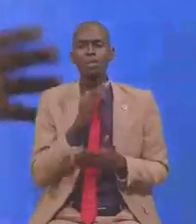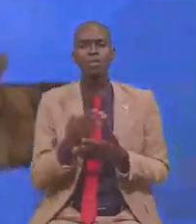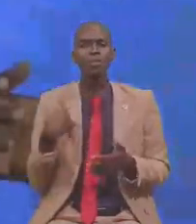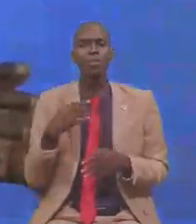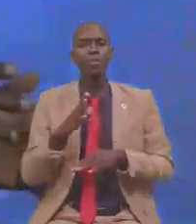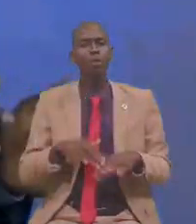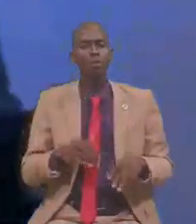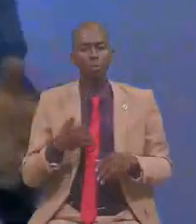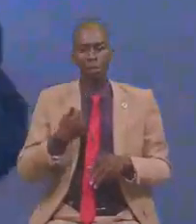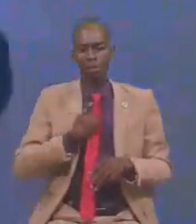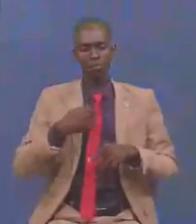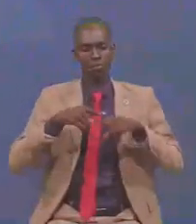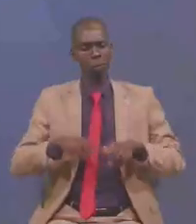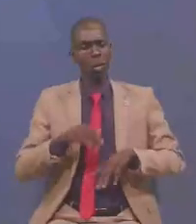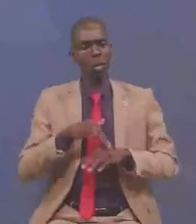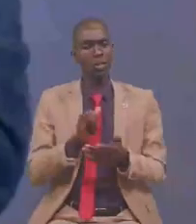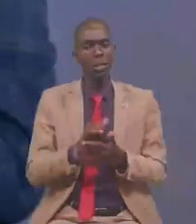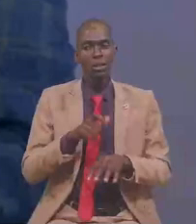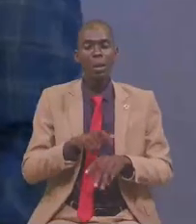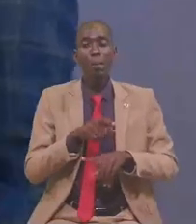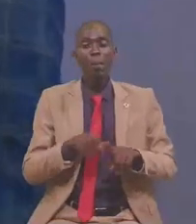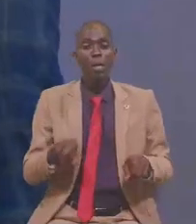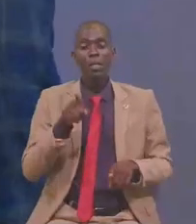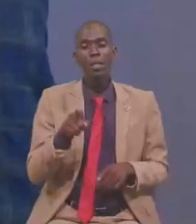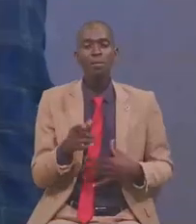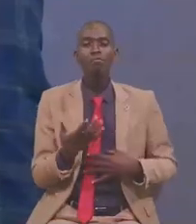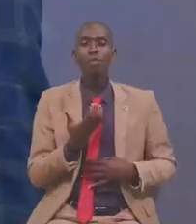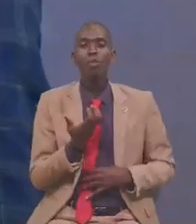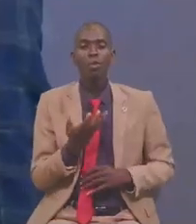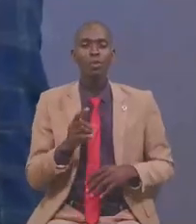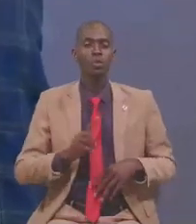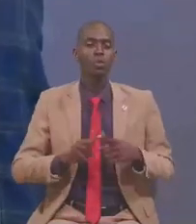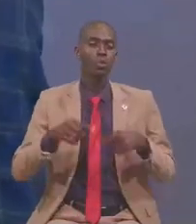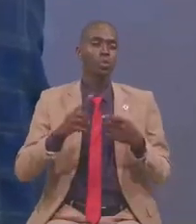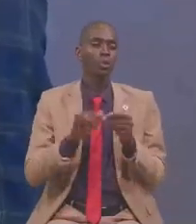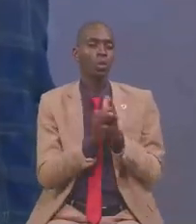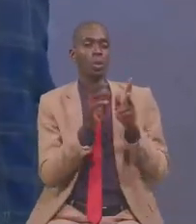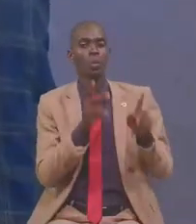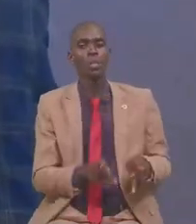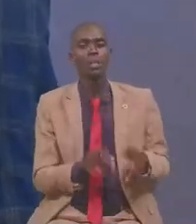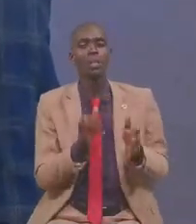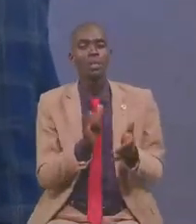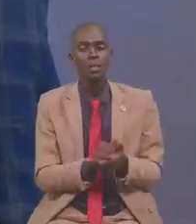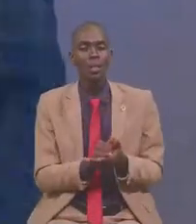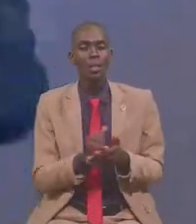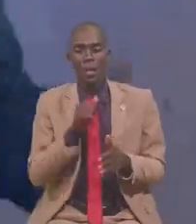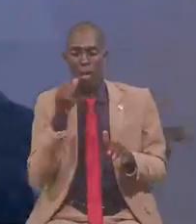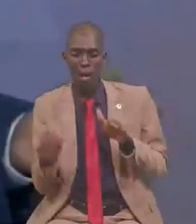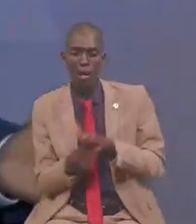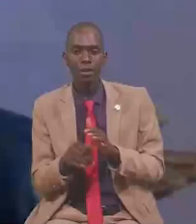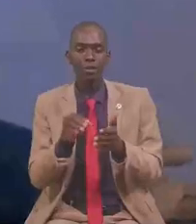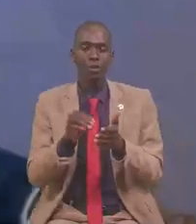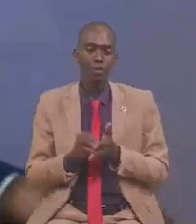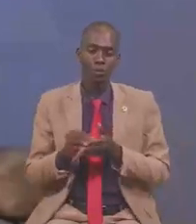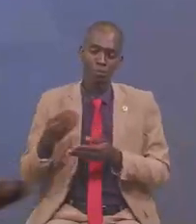Il pouvait avoir une autodépendance à l'époque, mais il ne va pas le faire. Il aimerait mieux aller vers quelqu'un pour